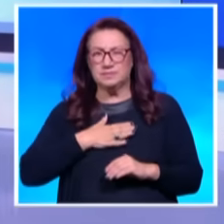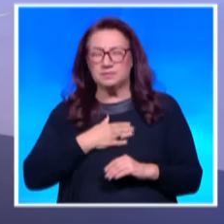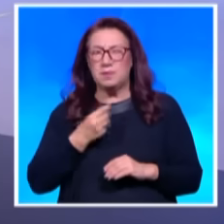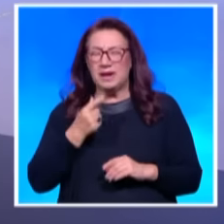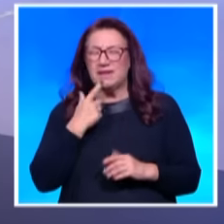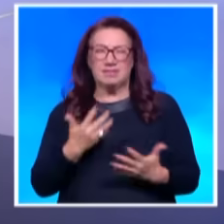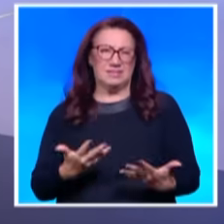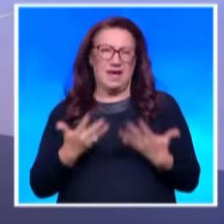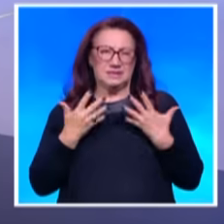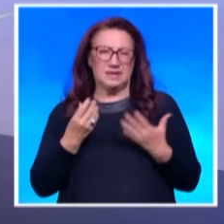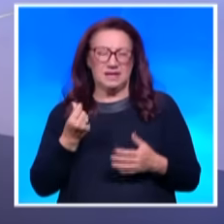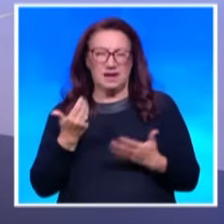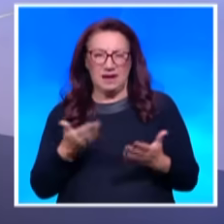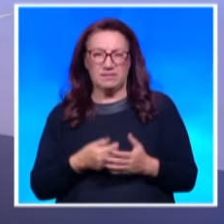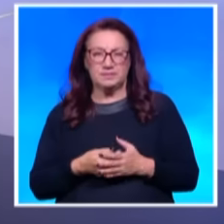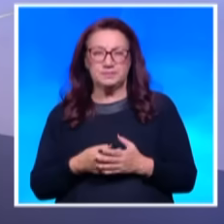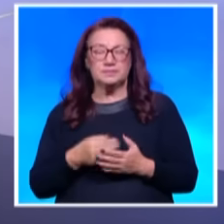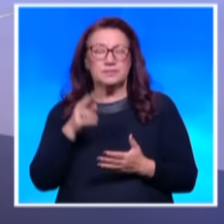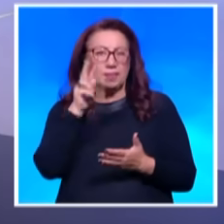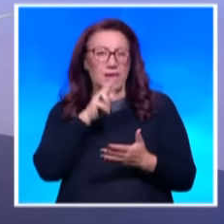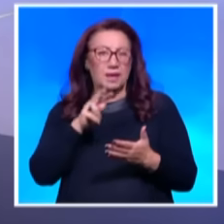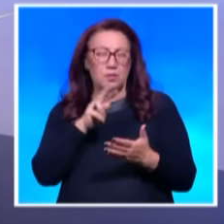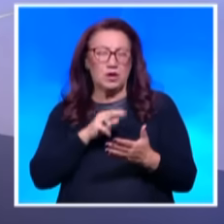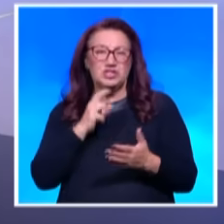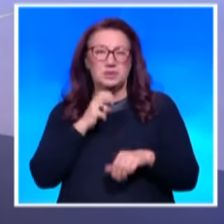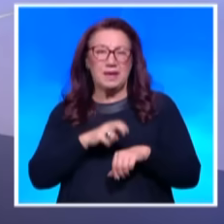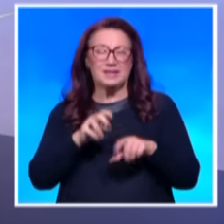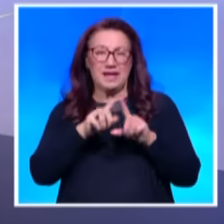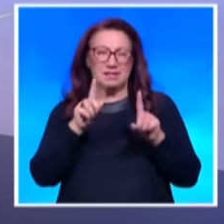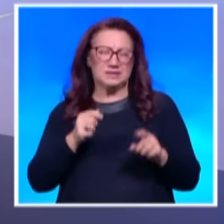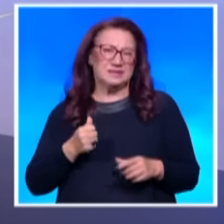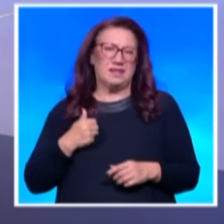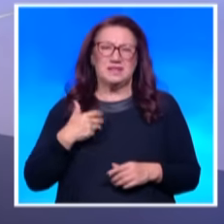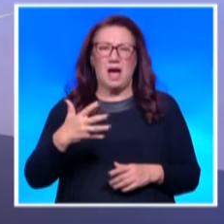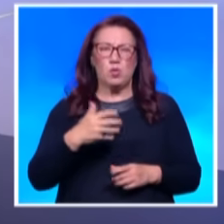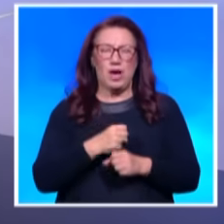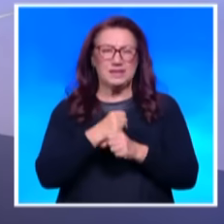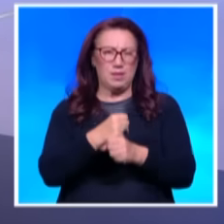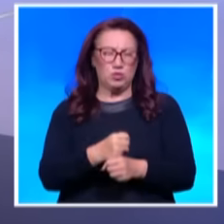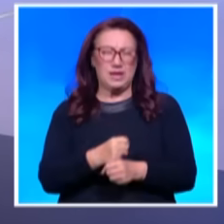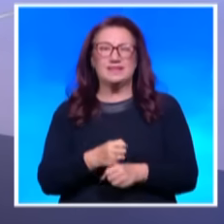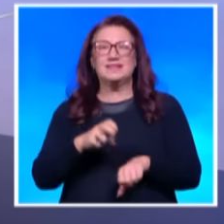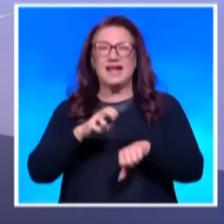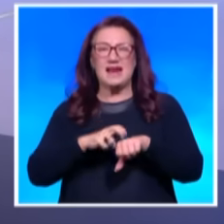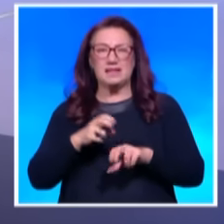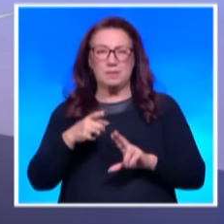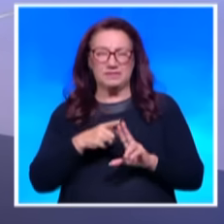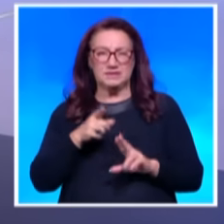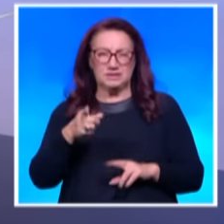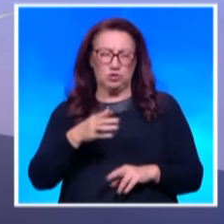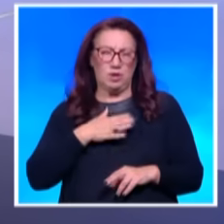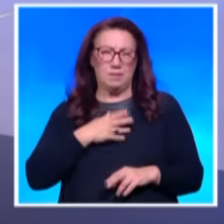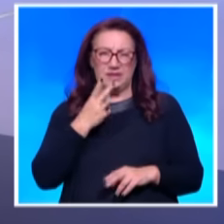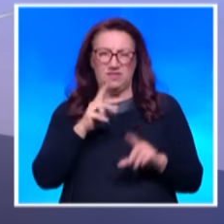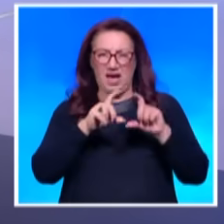лева. Поглеждаме в декларацията на един от най-богатите в парламента, депутатът от ДПС Делян Пеевски. Има два апартамента в